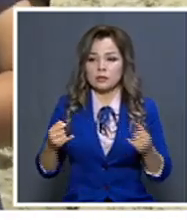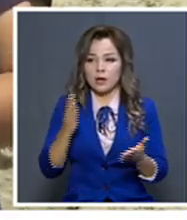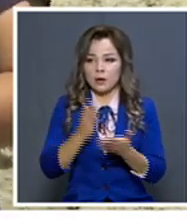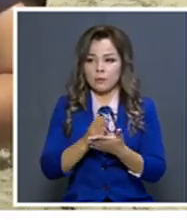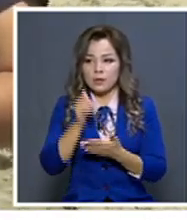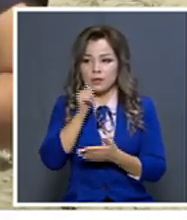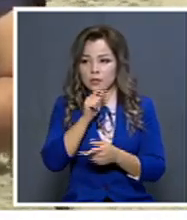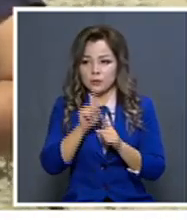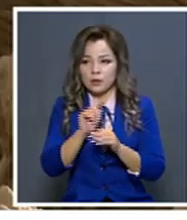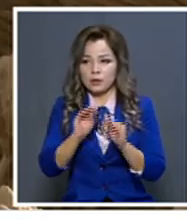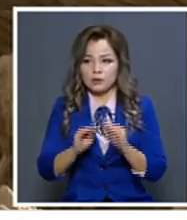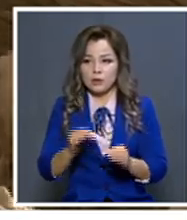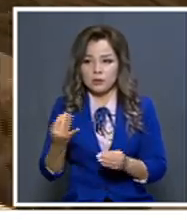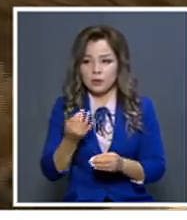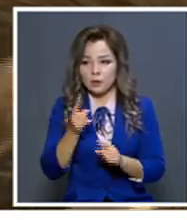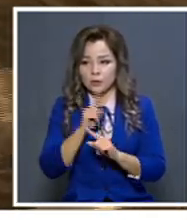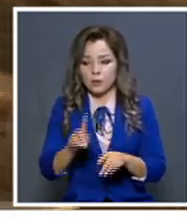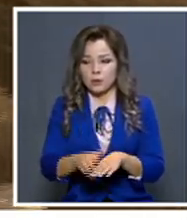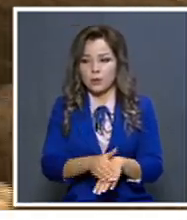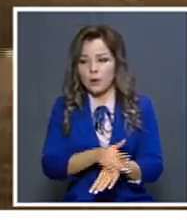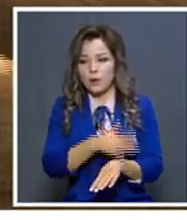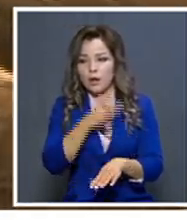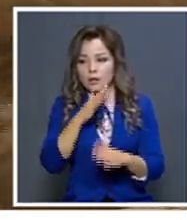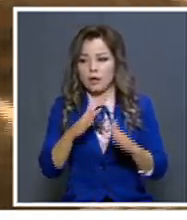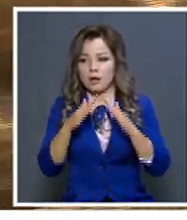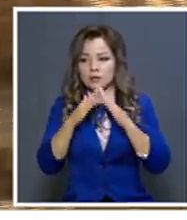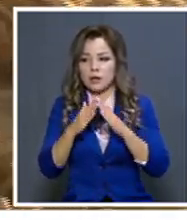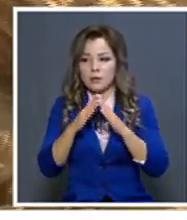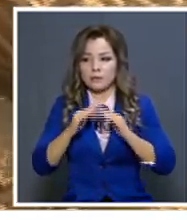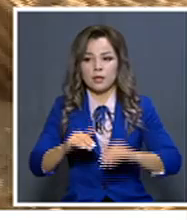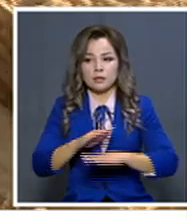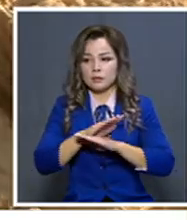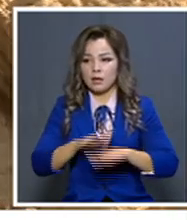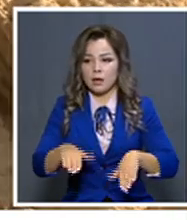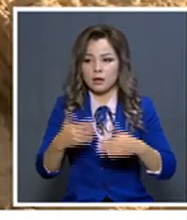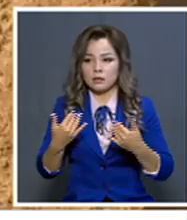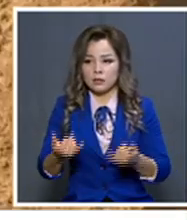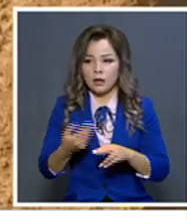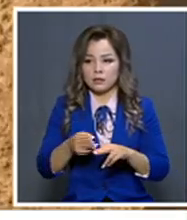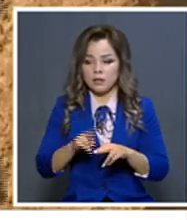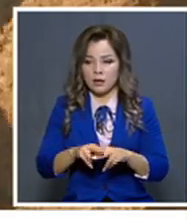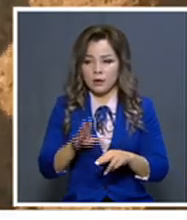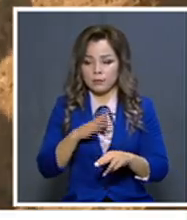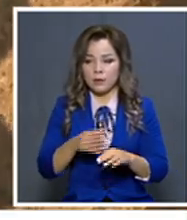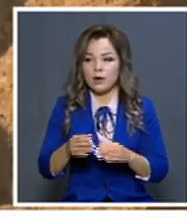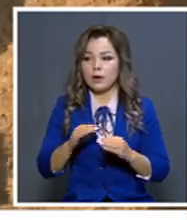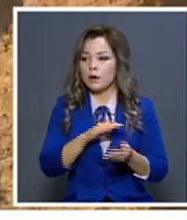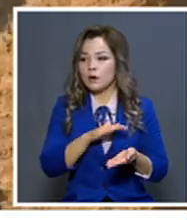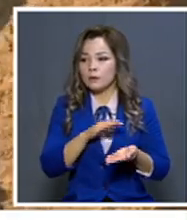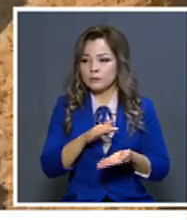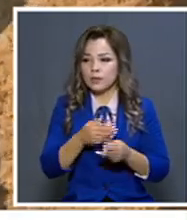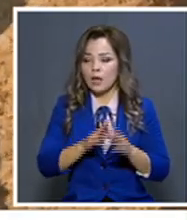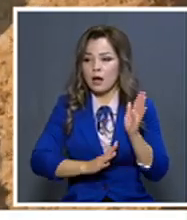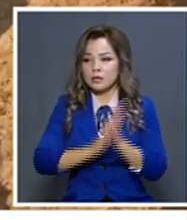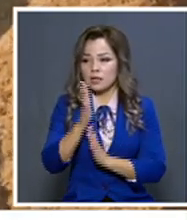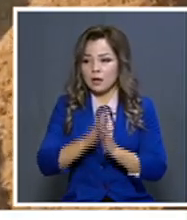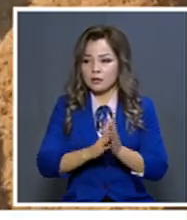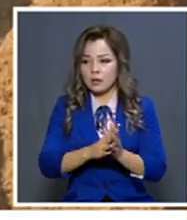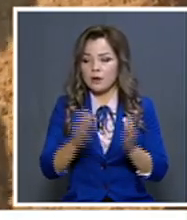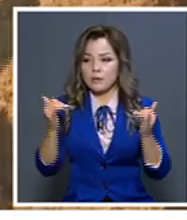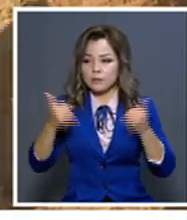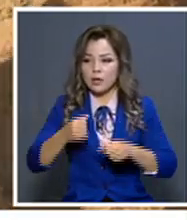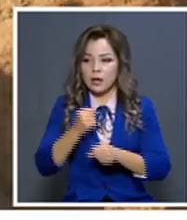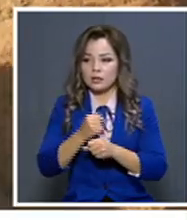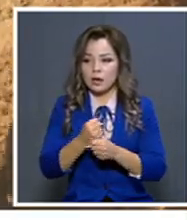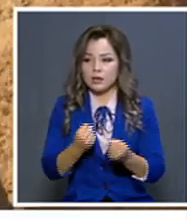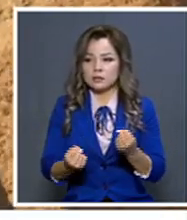беріктігінің құпиясы да осында. Ұзақ тұру үшін мына астына қазып қалың қамыс төсеген екен. Ол теңіздің қамысының мақсаты ол